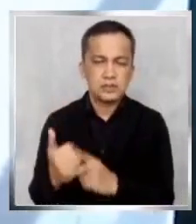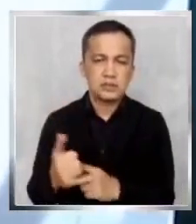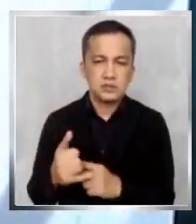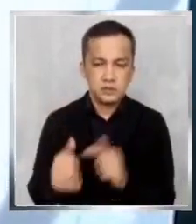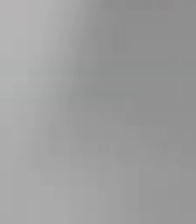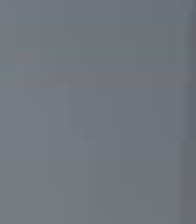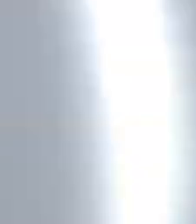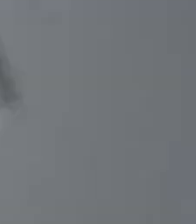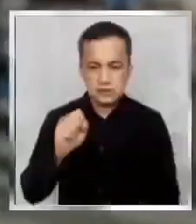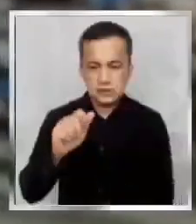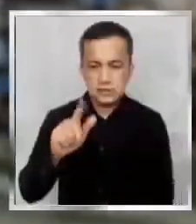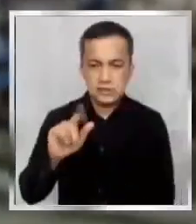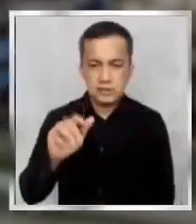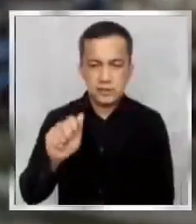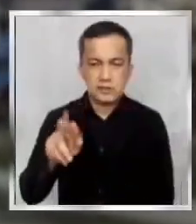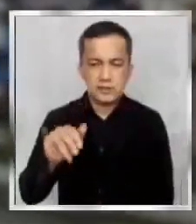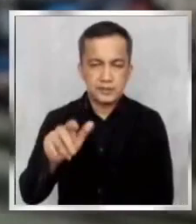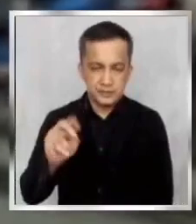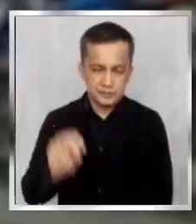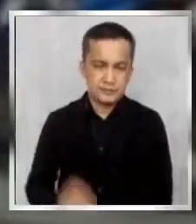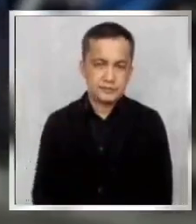Refran.